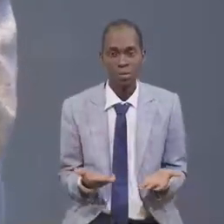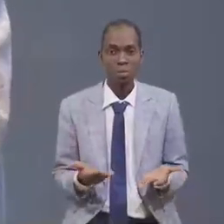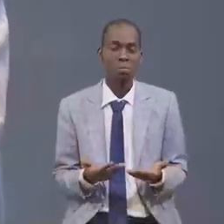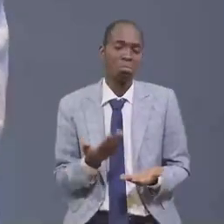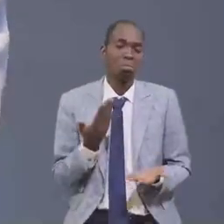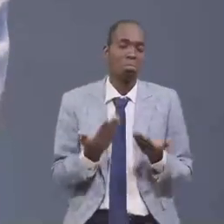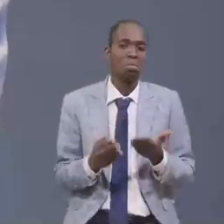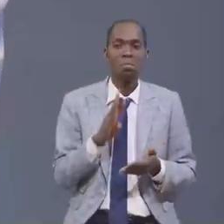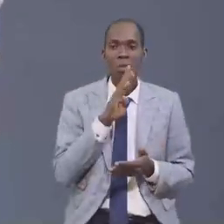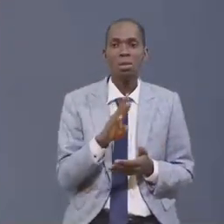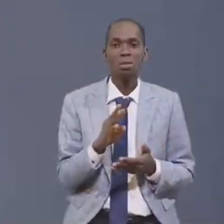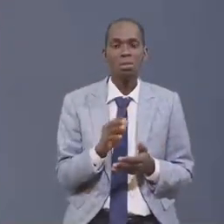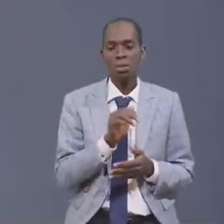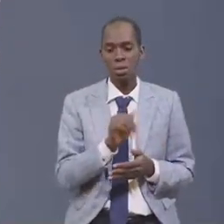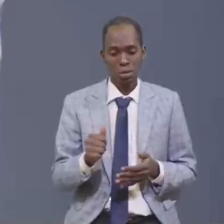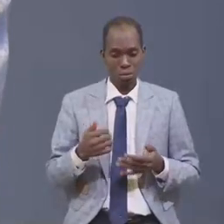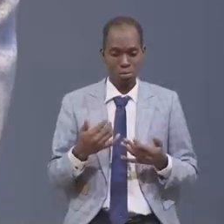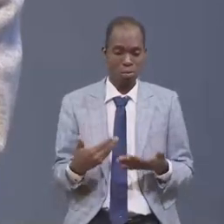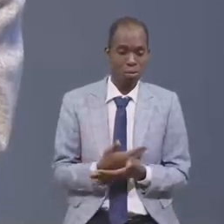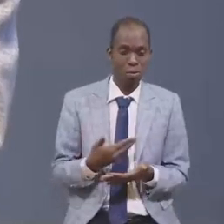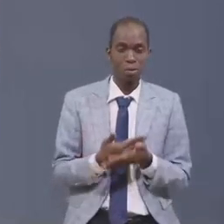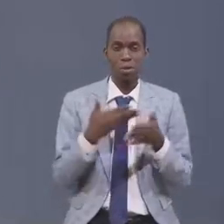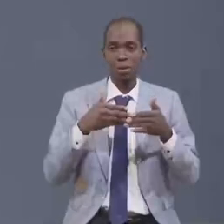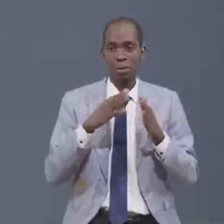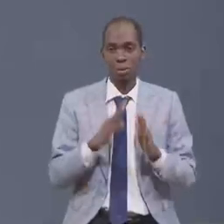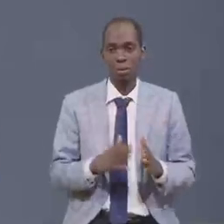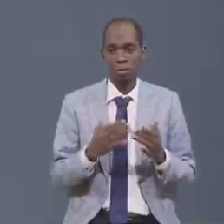que vous soyez un leader présent, actuel,